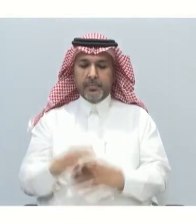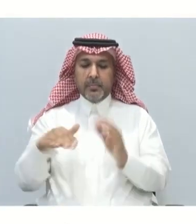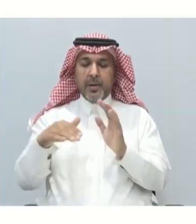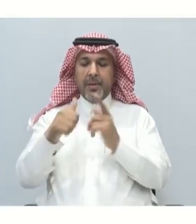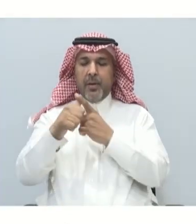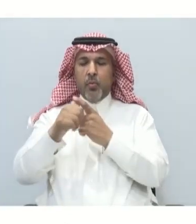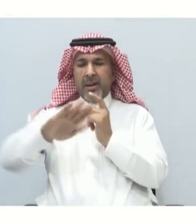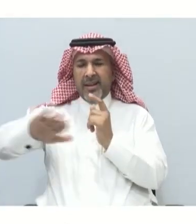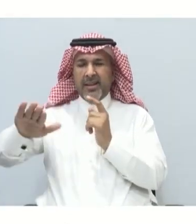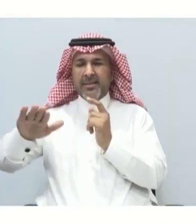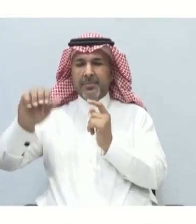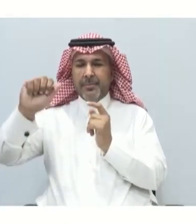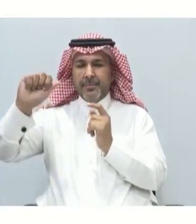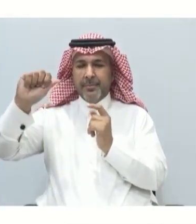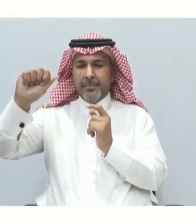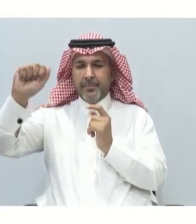فبطبيعة